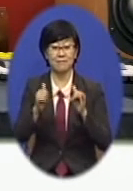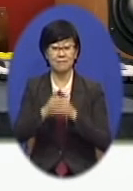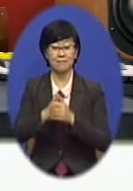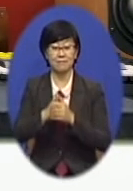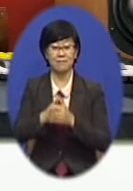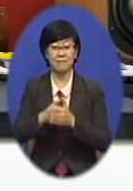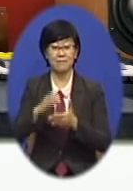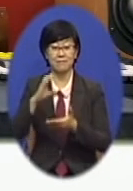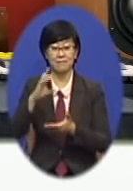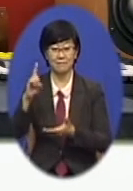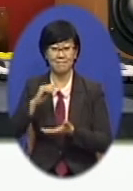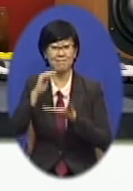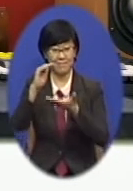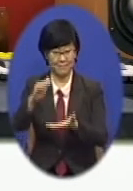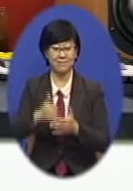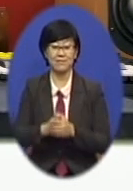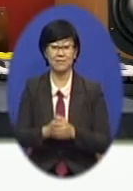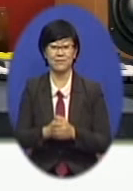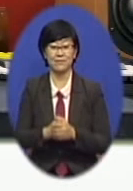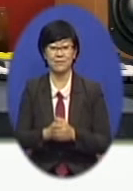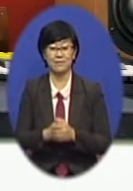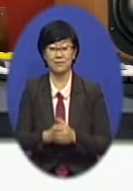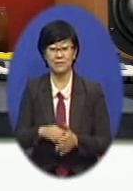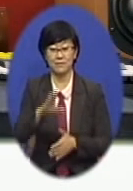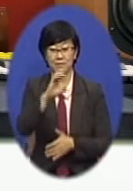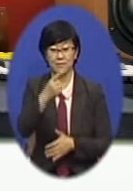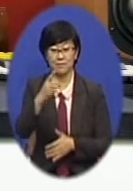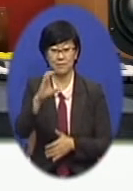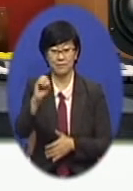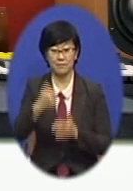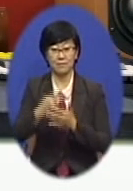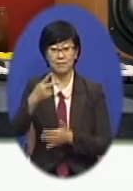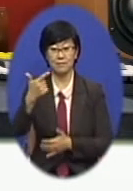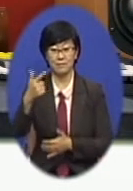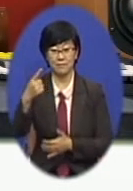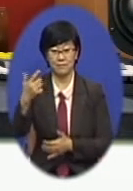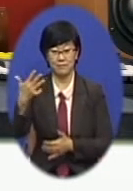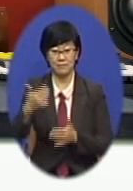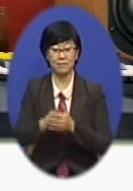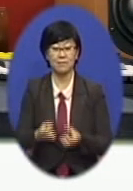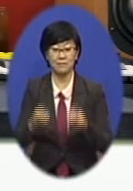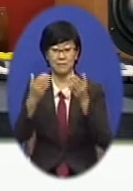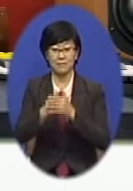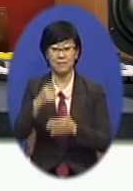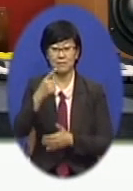송범수 씨의 CD를 선물로 드리겠습니다. 네, 먼저 010-2618번 축하드립니다. 네,